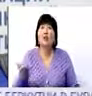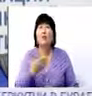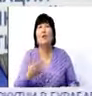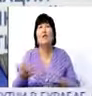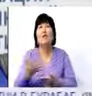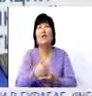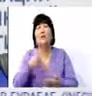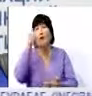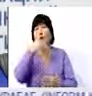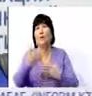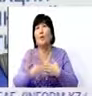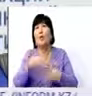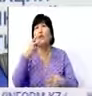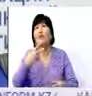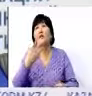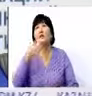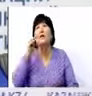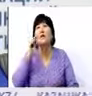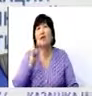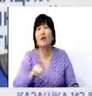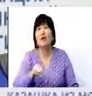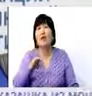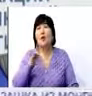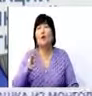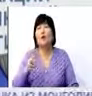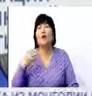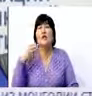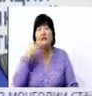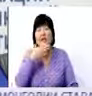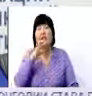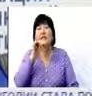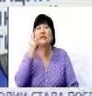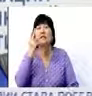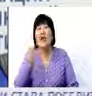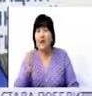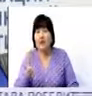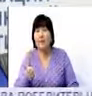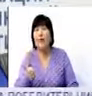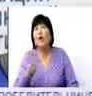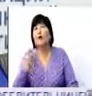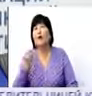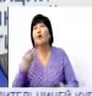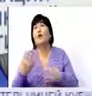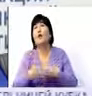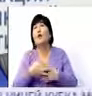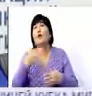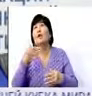около 25 тысяч тонн рис-сырца, и около